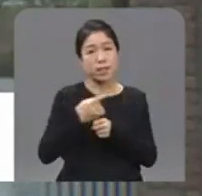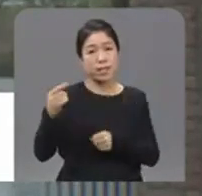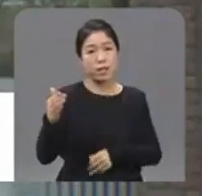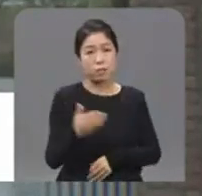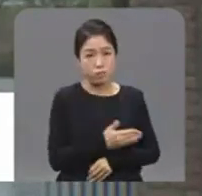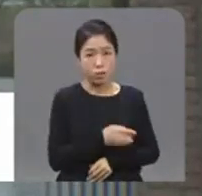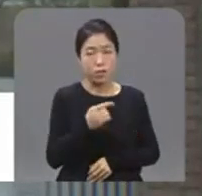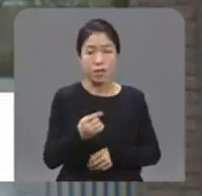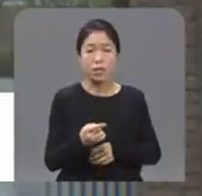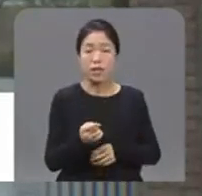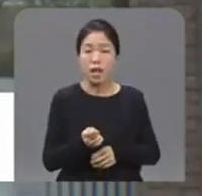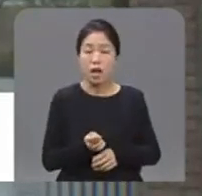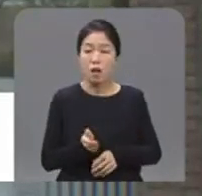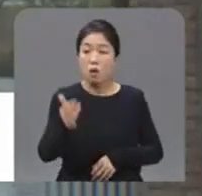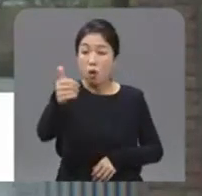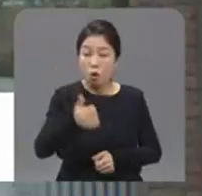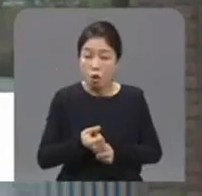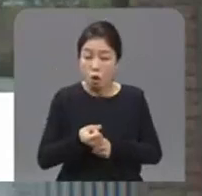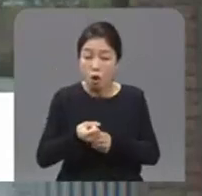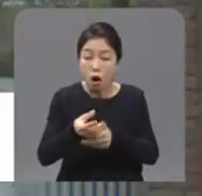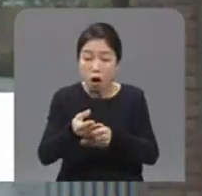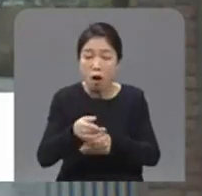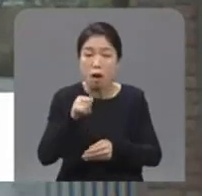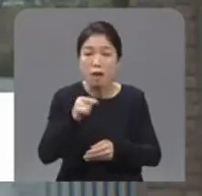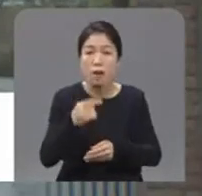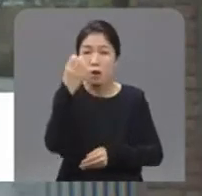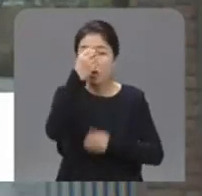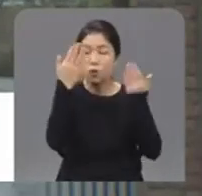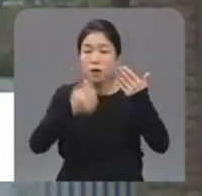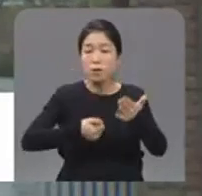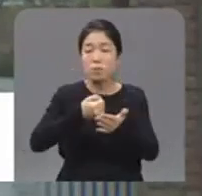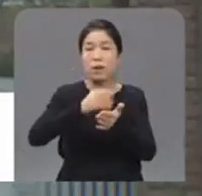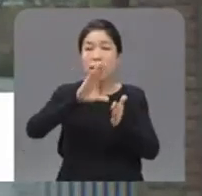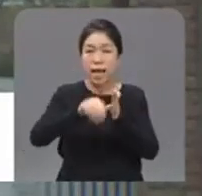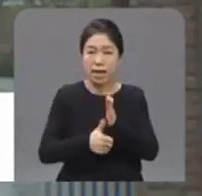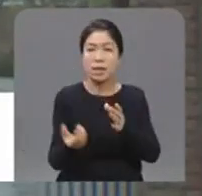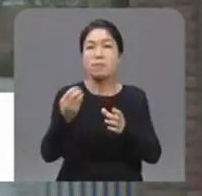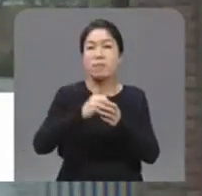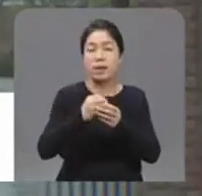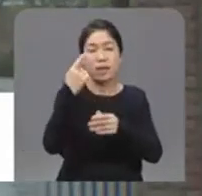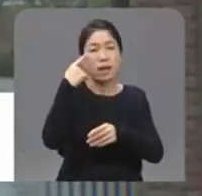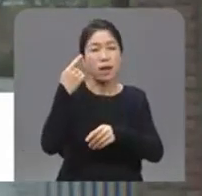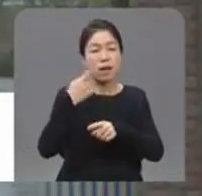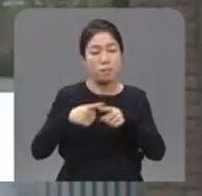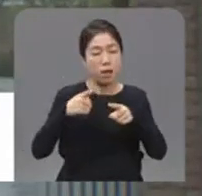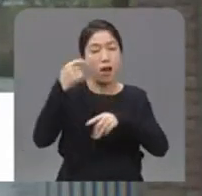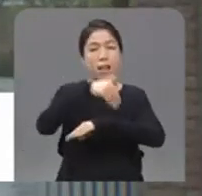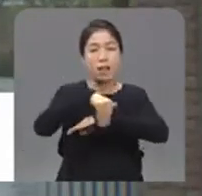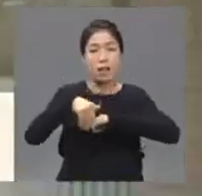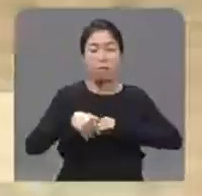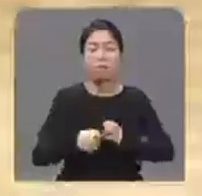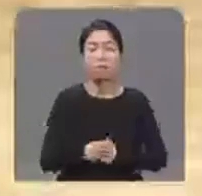내년부터 통학거리를 고등학교 배정에 반영하기로 했습니다. 하선아 기자가 보도합니다.